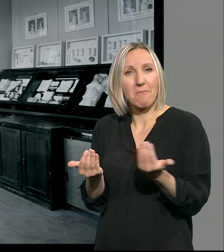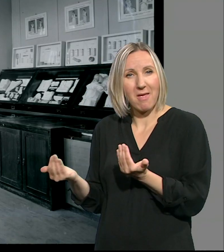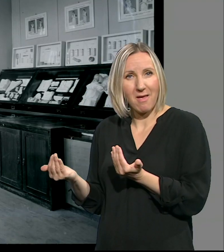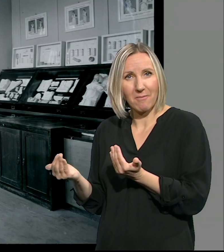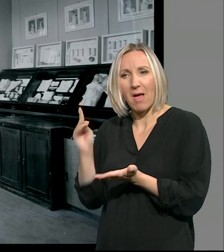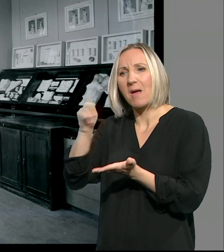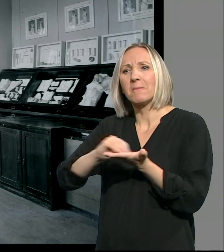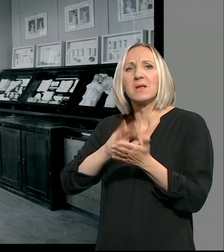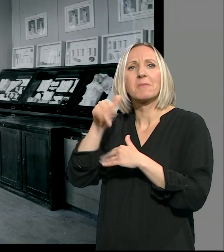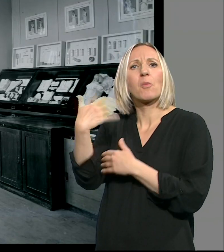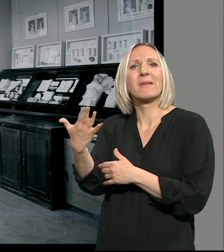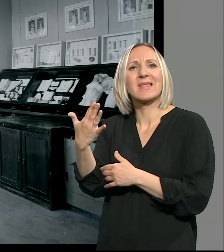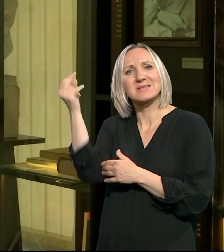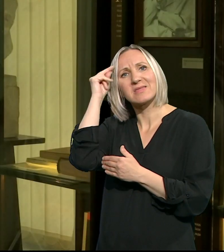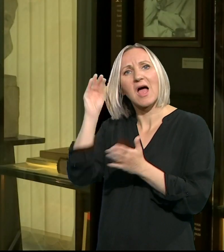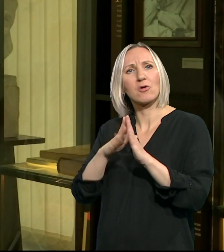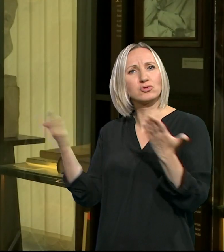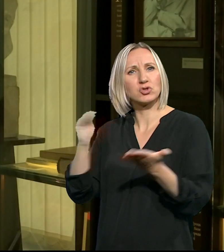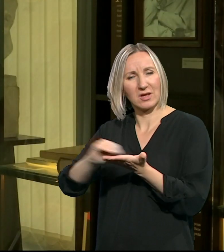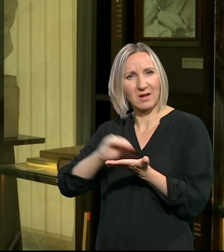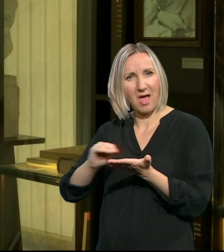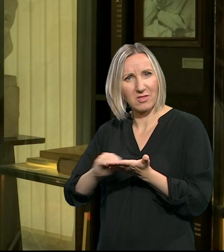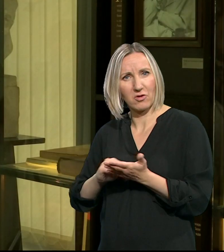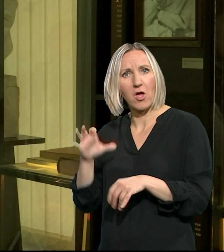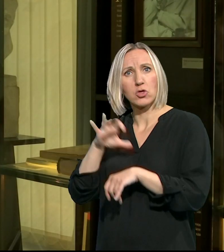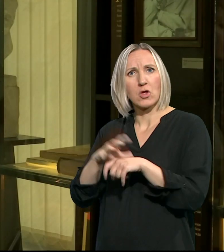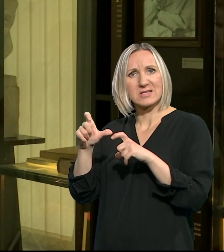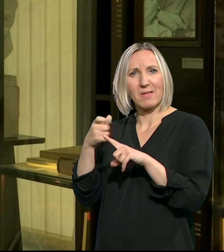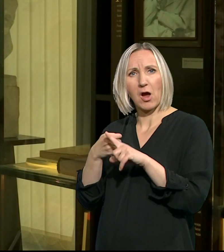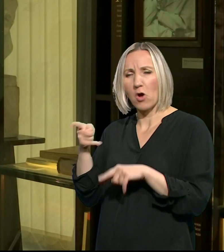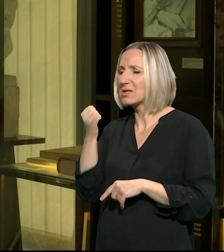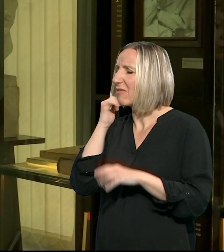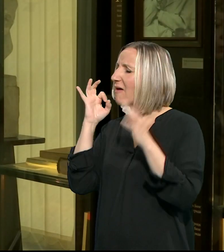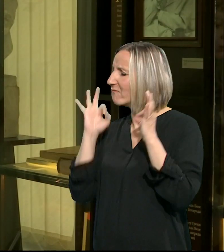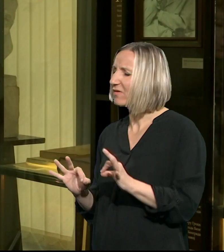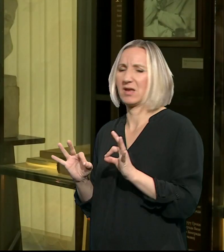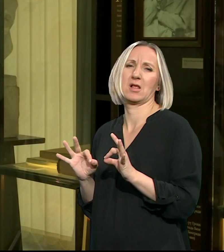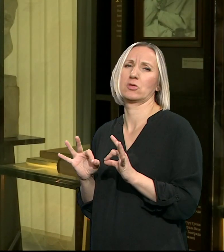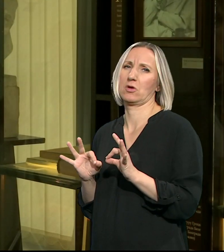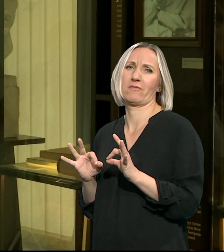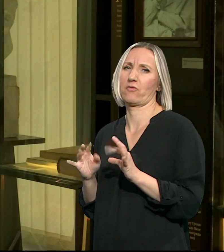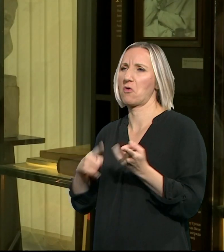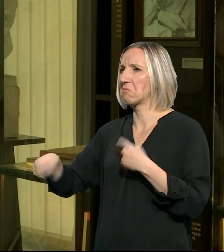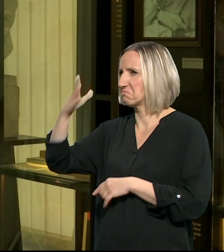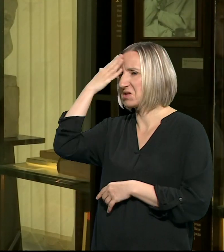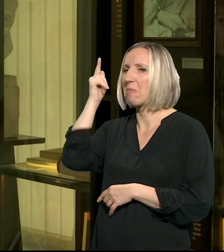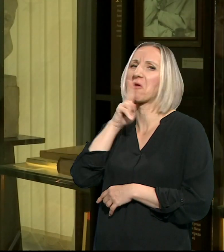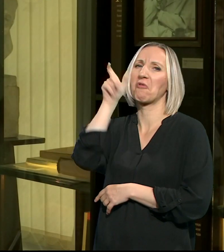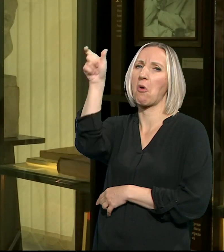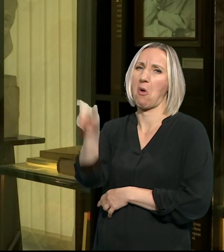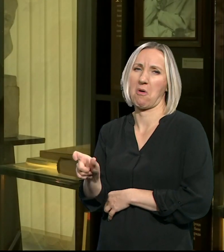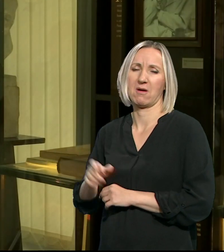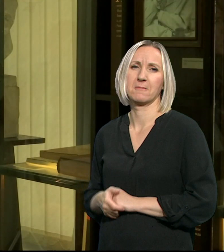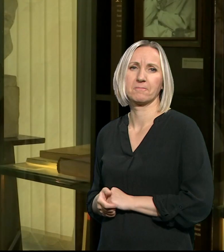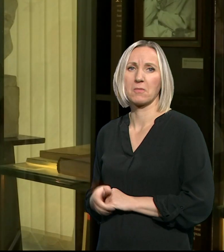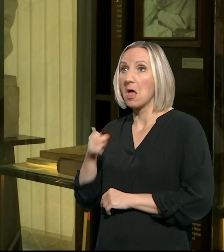od 50 naučnih radova. Doktorka Smilja Kostić je definitivno zaboravljena.